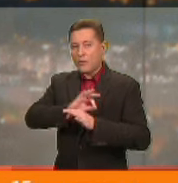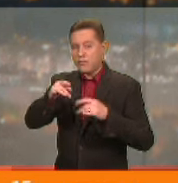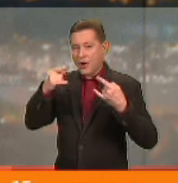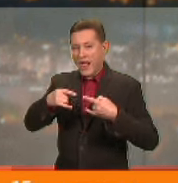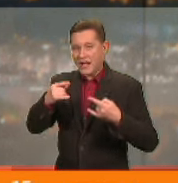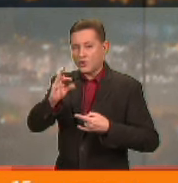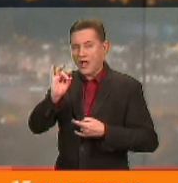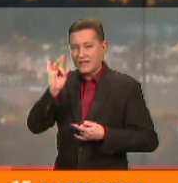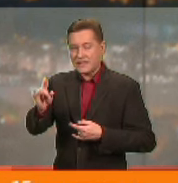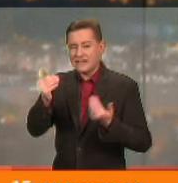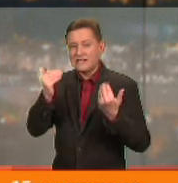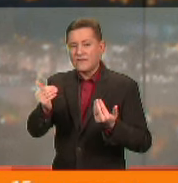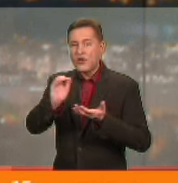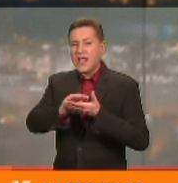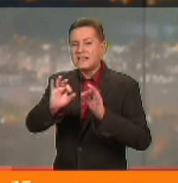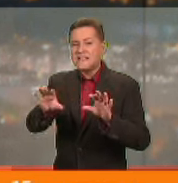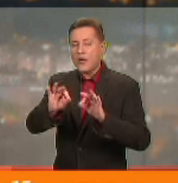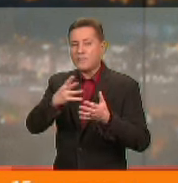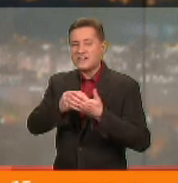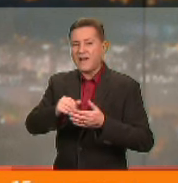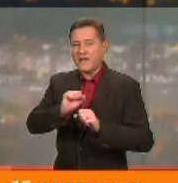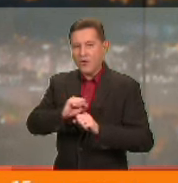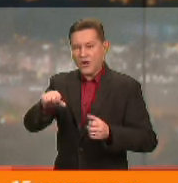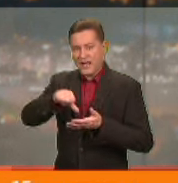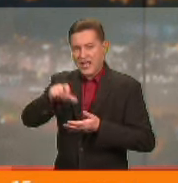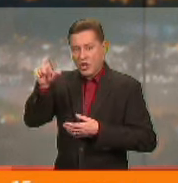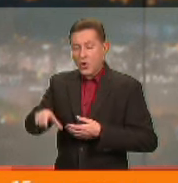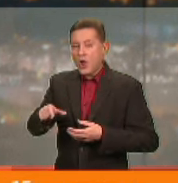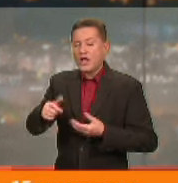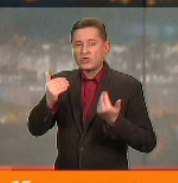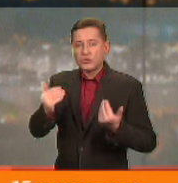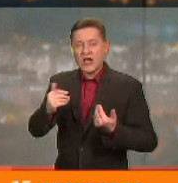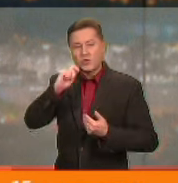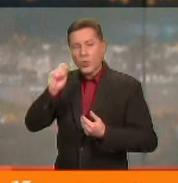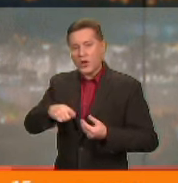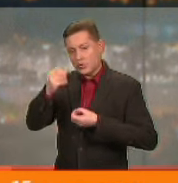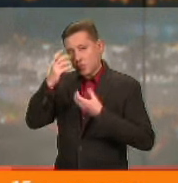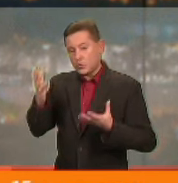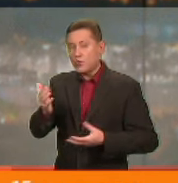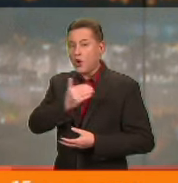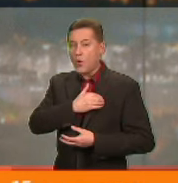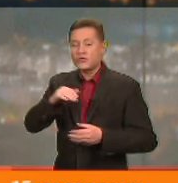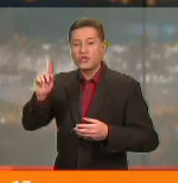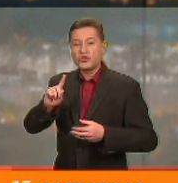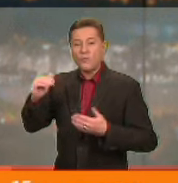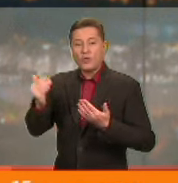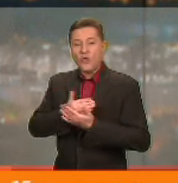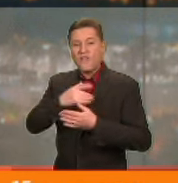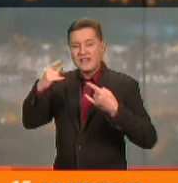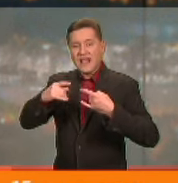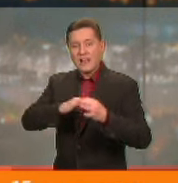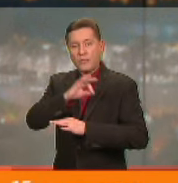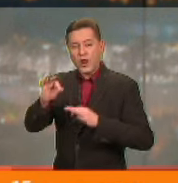Канфер сьогодні знайомитиме свого героя із сучасною українською культурою і хоче, аби новий телепроект за